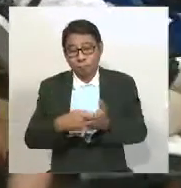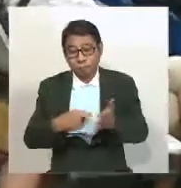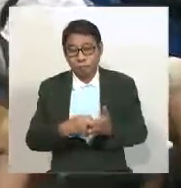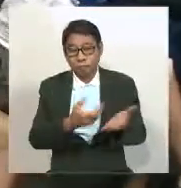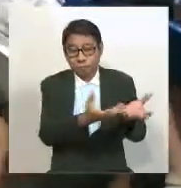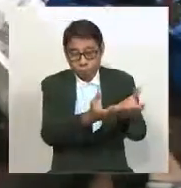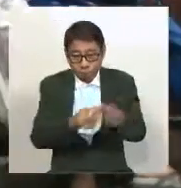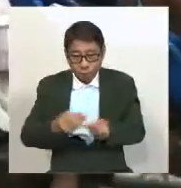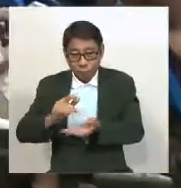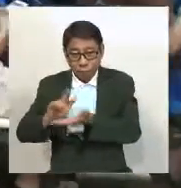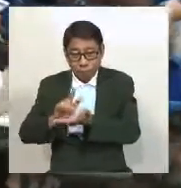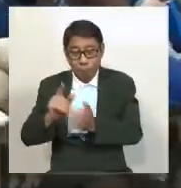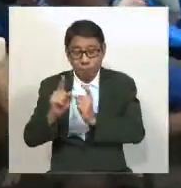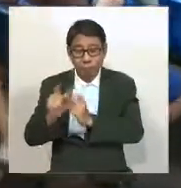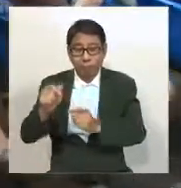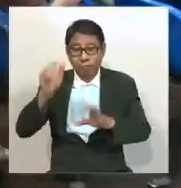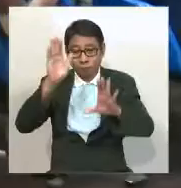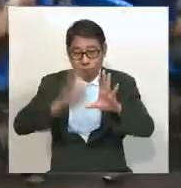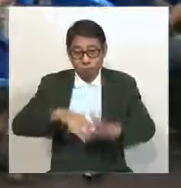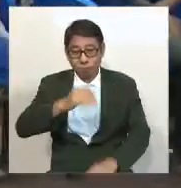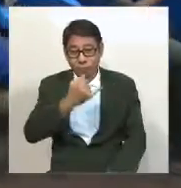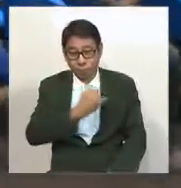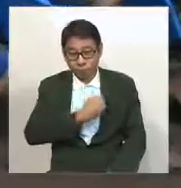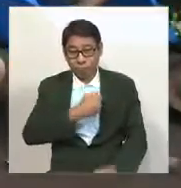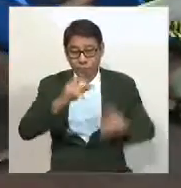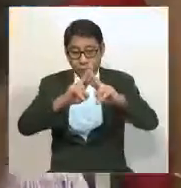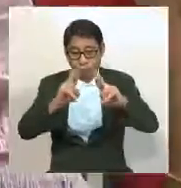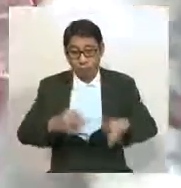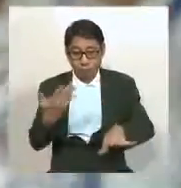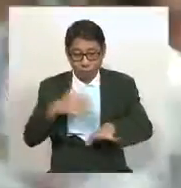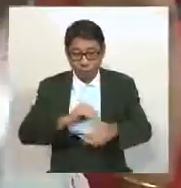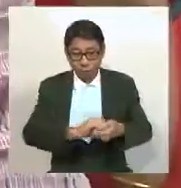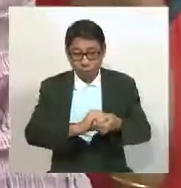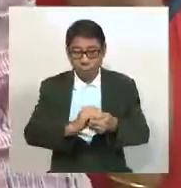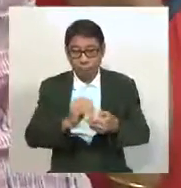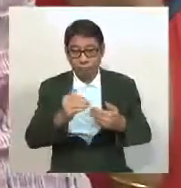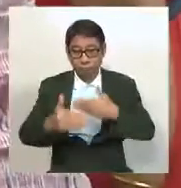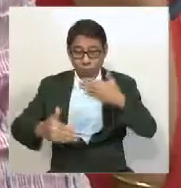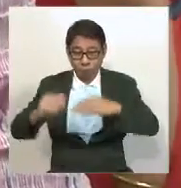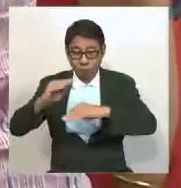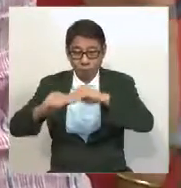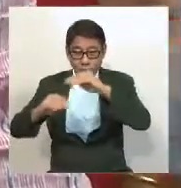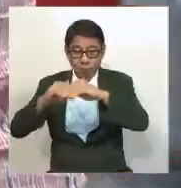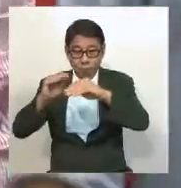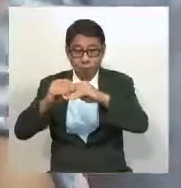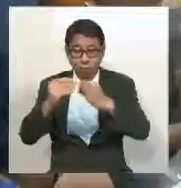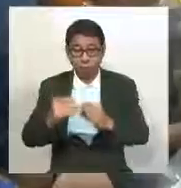การรับยาต้องเป็นไปตามความสมัครใจของผู้ป่วยและร้านยาที่จะเข้าร่วมโครงการนะคะต้องมีคุณ